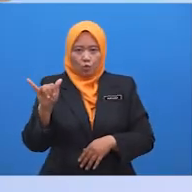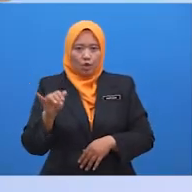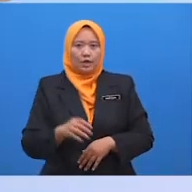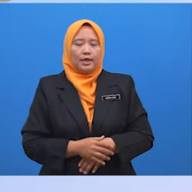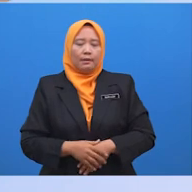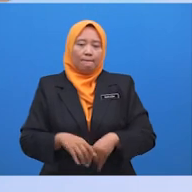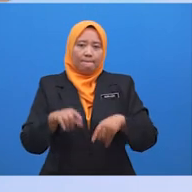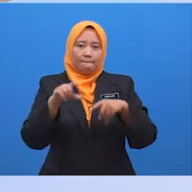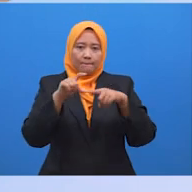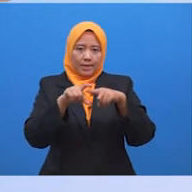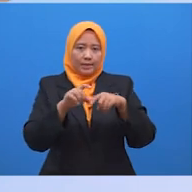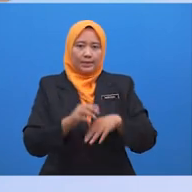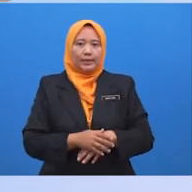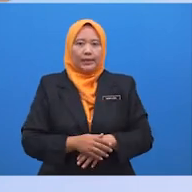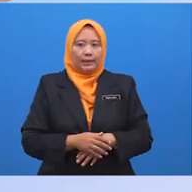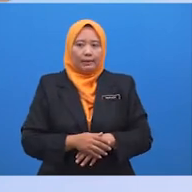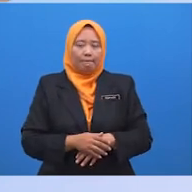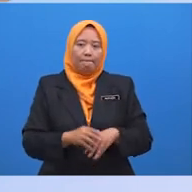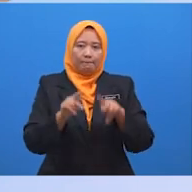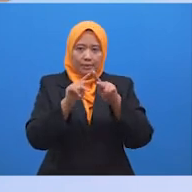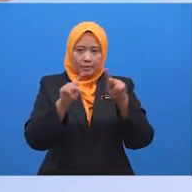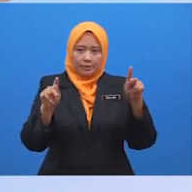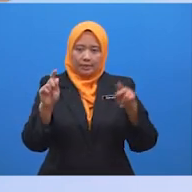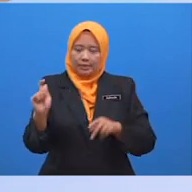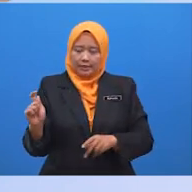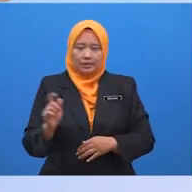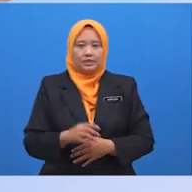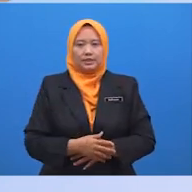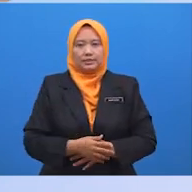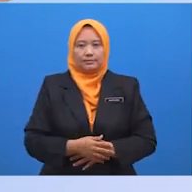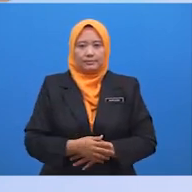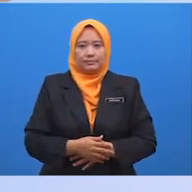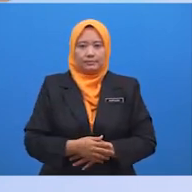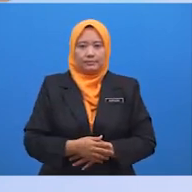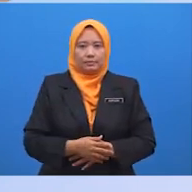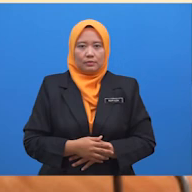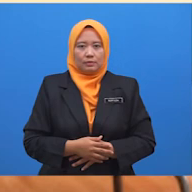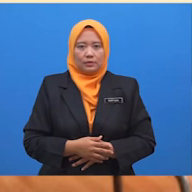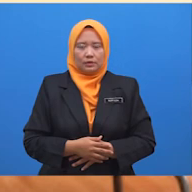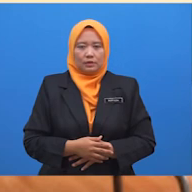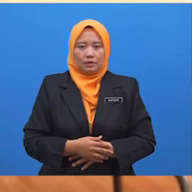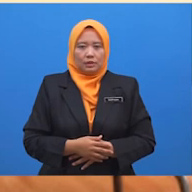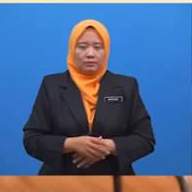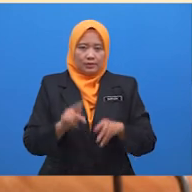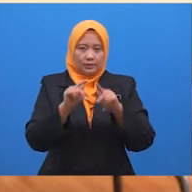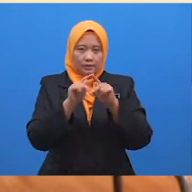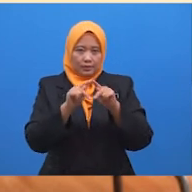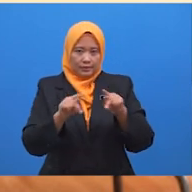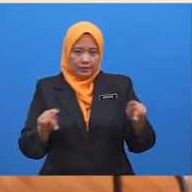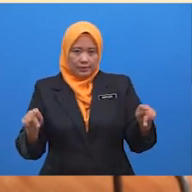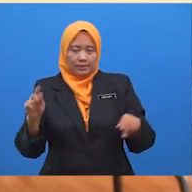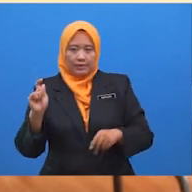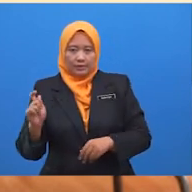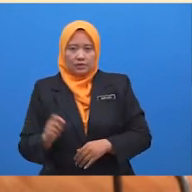dengan menggunakan hubungan di antara pintasan X dan pintasan Y. Pintasan X